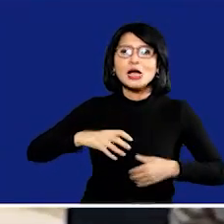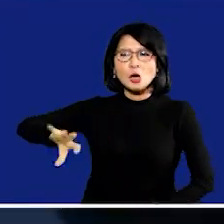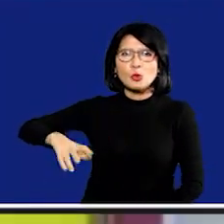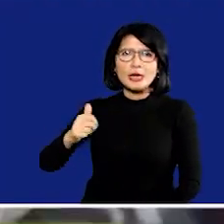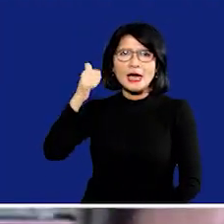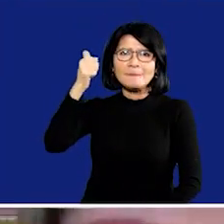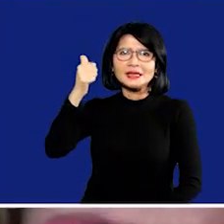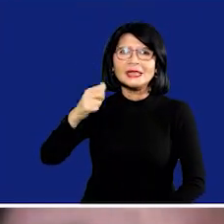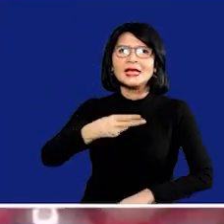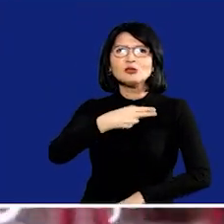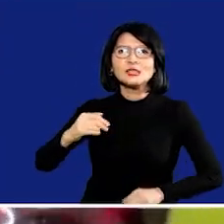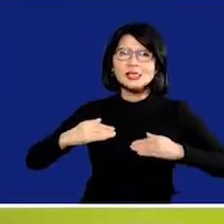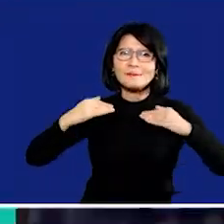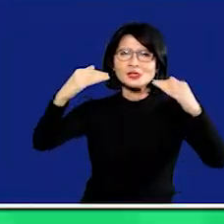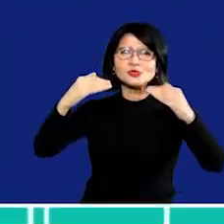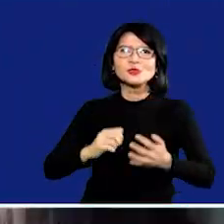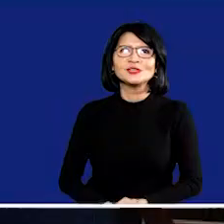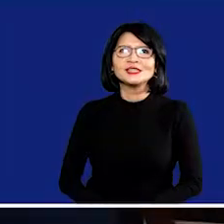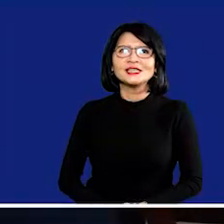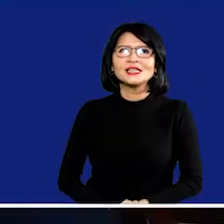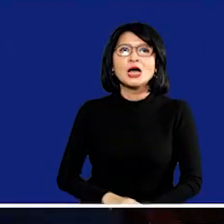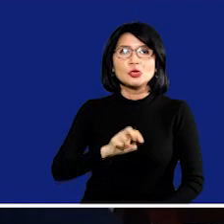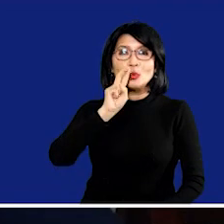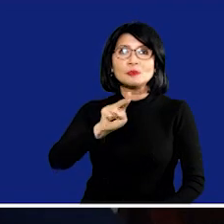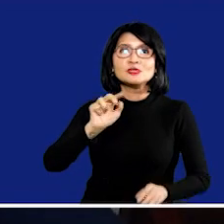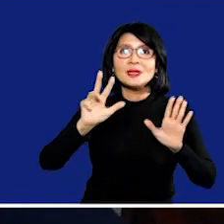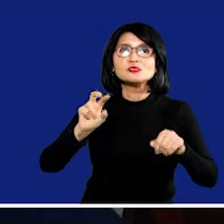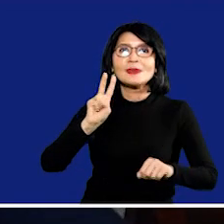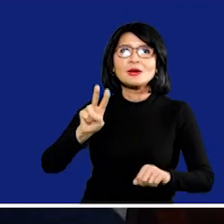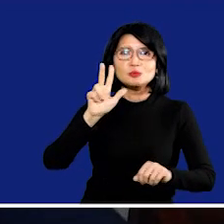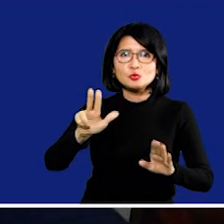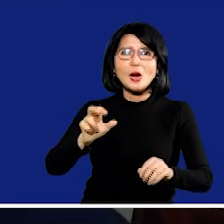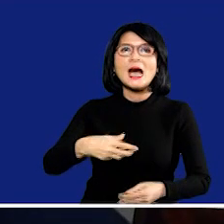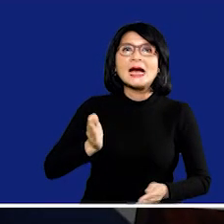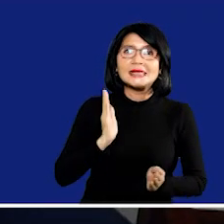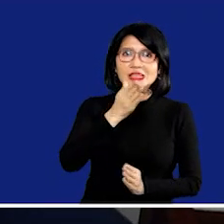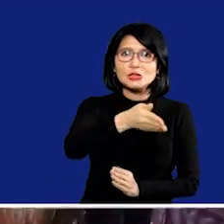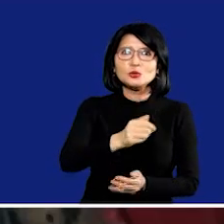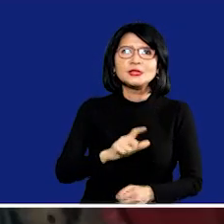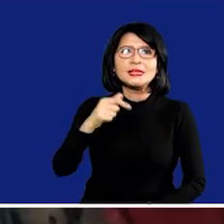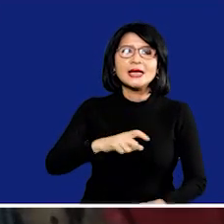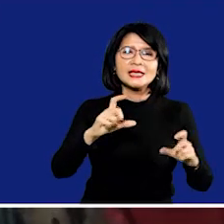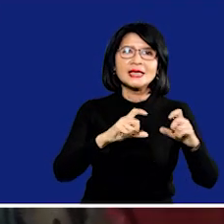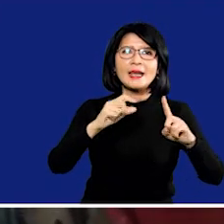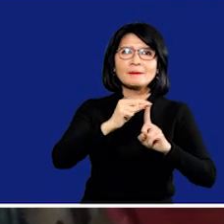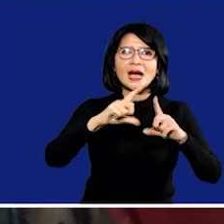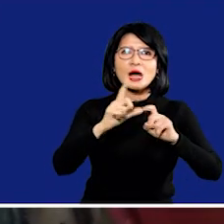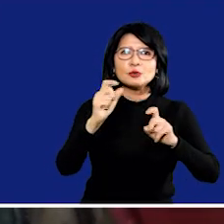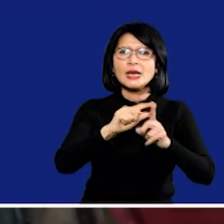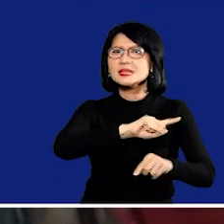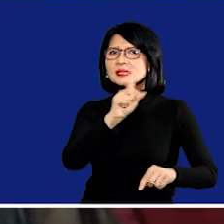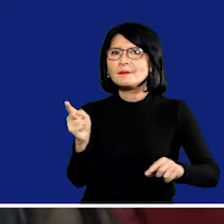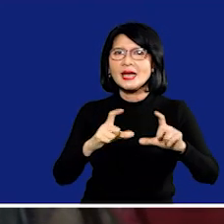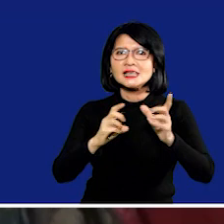Keluarga Hebat, Indonesia Maju. Sebanyak 2.982 peserta dari jenjang pendidikan